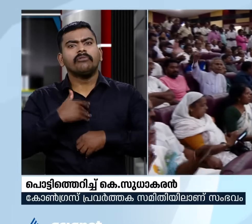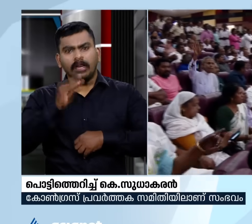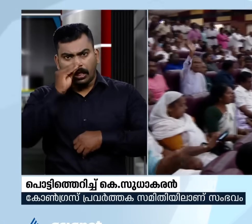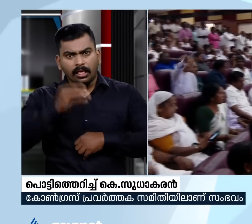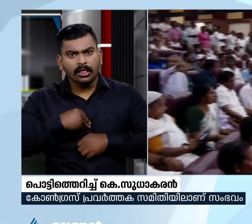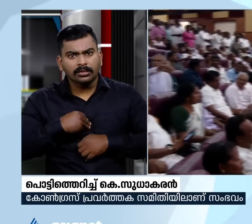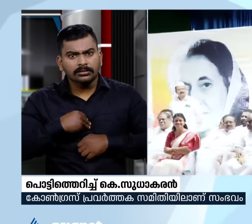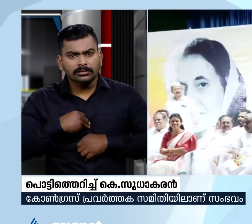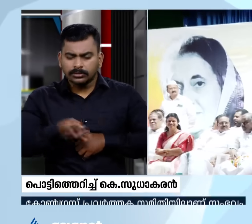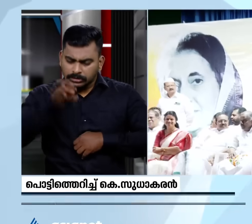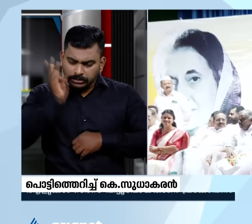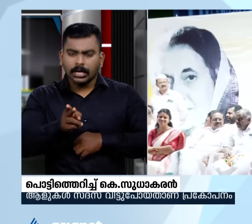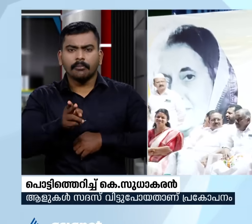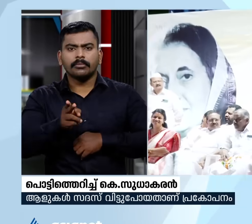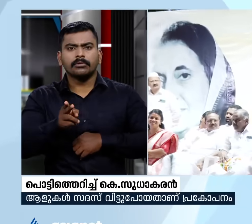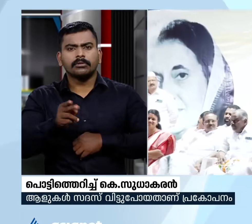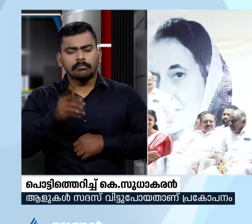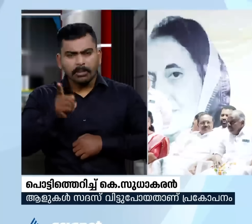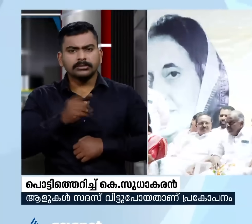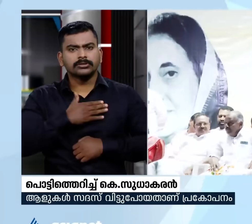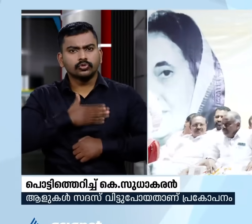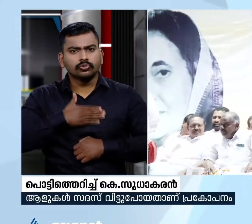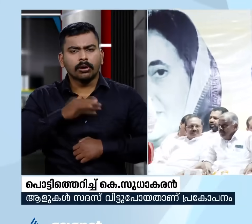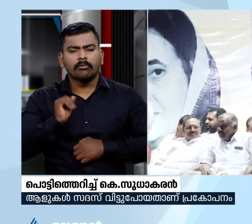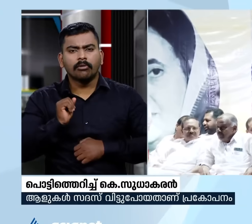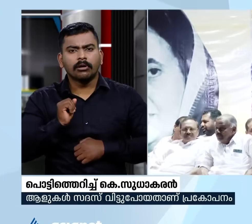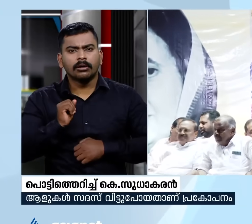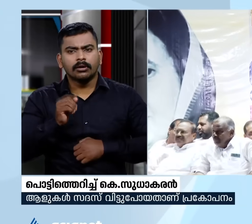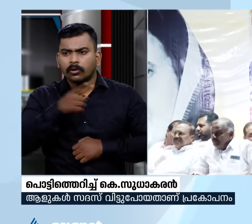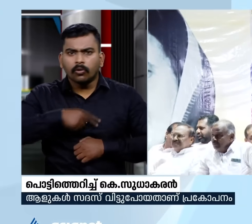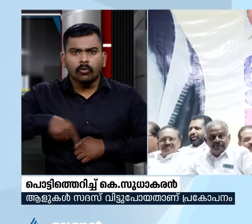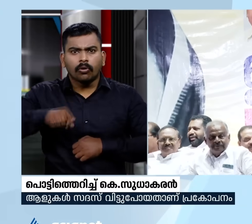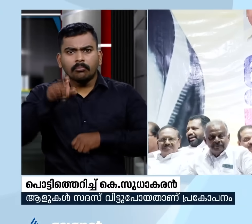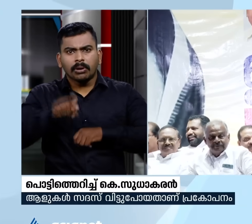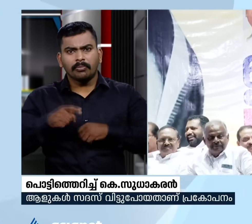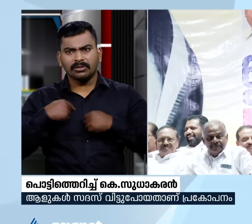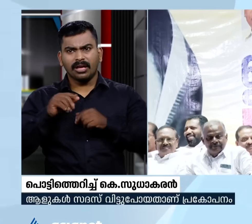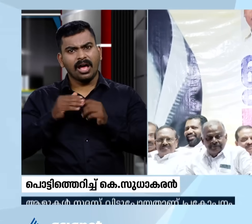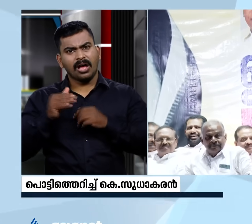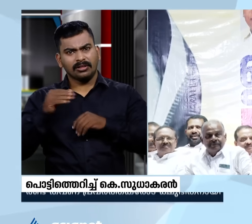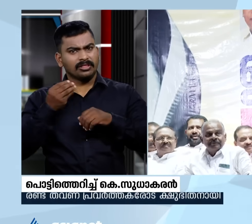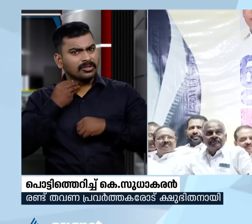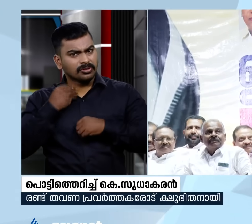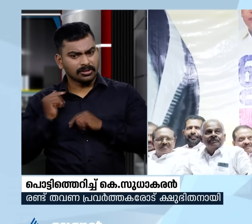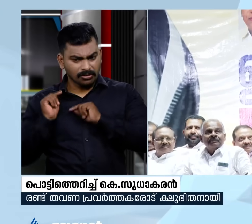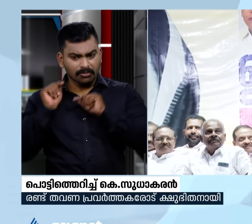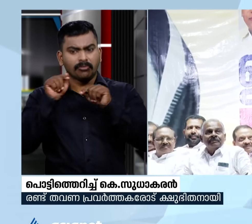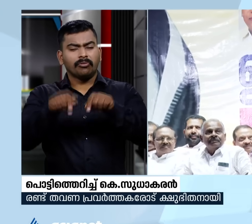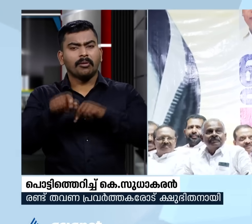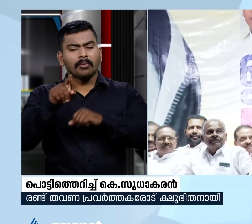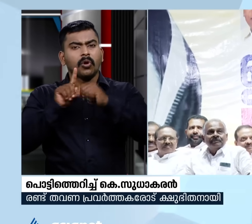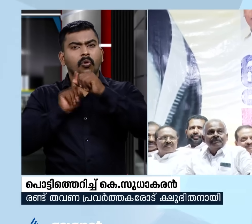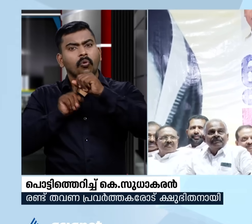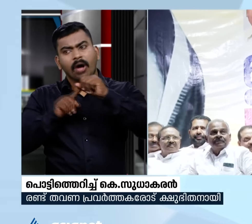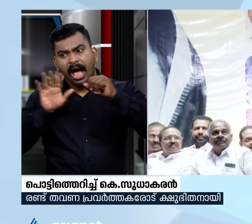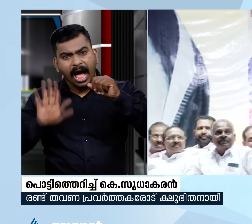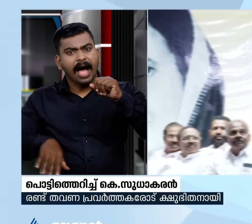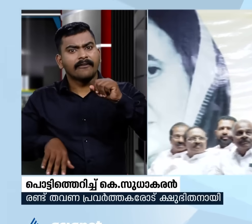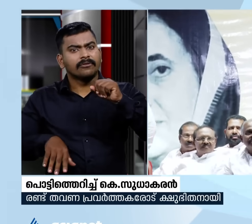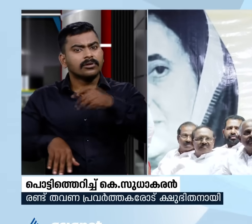നിലയ്ക്ക് ഞാൻ വിലക്കുന്നു. ഒരു മര്യാദ കാണിക്കണ്ടേ നമ്മളോട്? നമ്മളെ പുറത്തുനിന്ന് വന്നവരല്ലേ, ഇനി ആരുടെ പ്രസംഗിക്കേണ്ട വരണം? പ്രസംഗിക്കണ്ട,